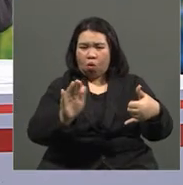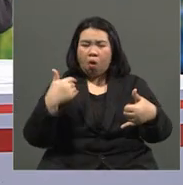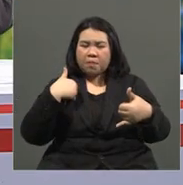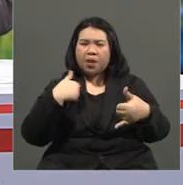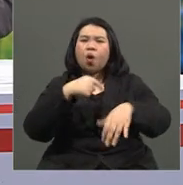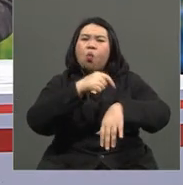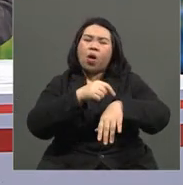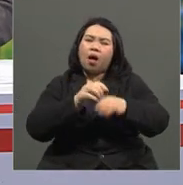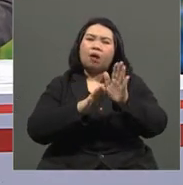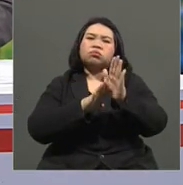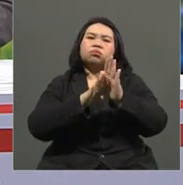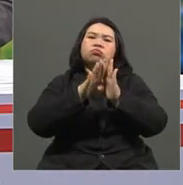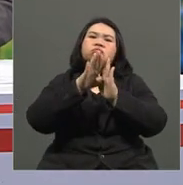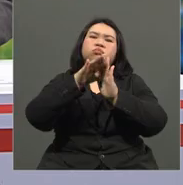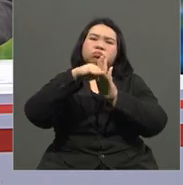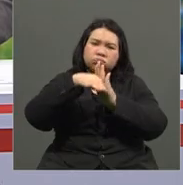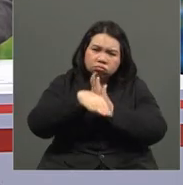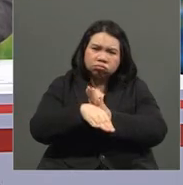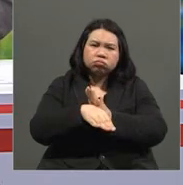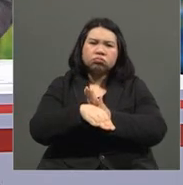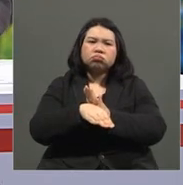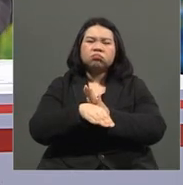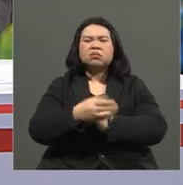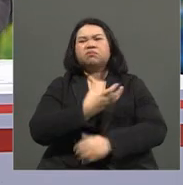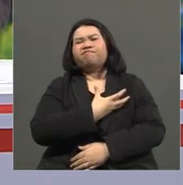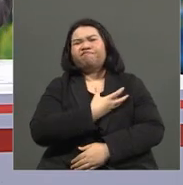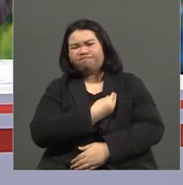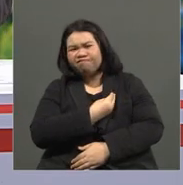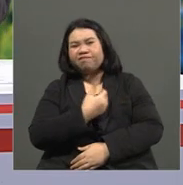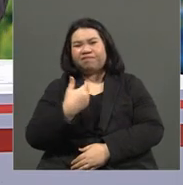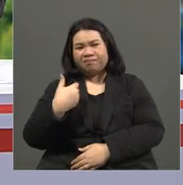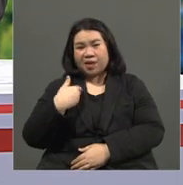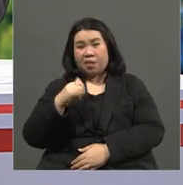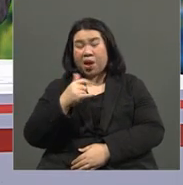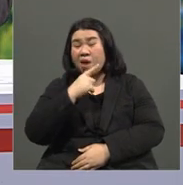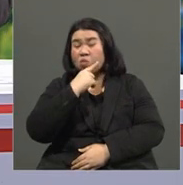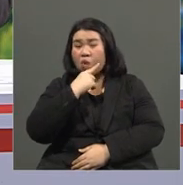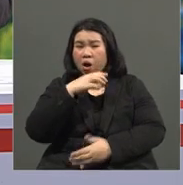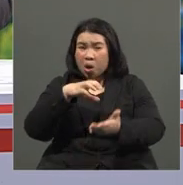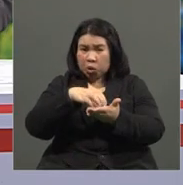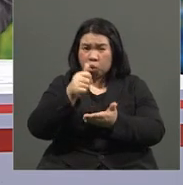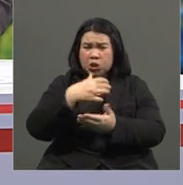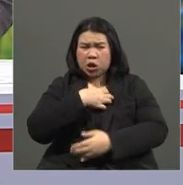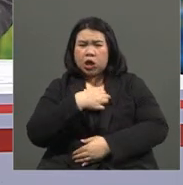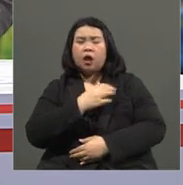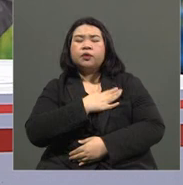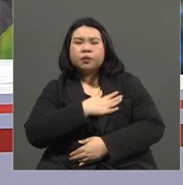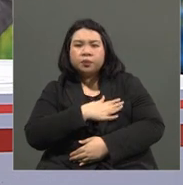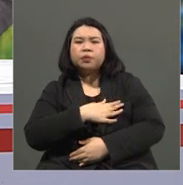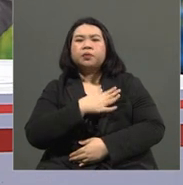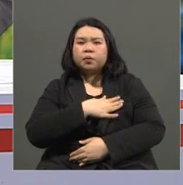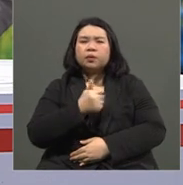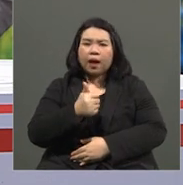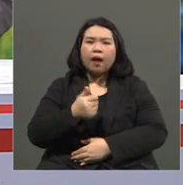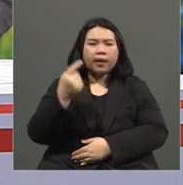ของเวลาที่มันดิ่งอ่ะเนาะอืเวลาใจที่มันดิ่งแล้วเนี่ยบางทีได้อะไรมาที่จะแบบช่วยสบายก็